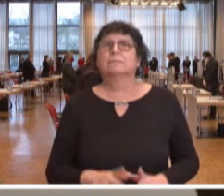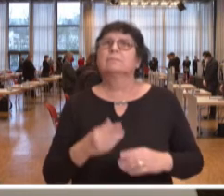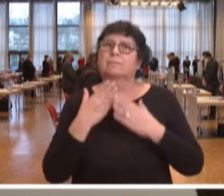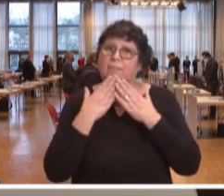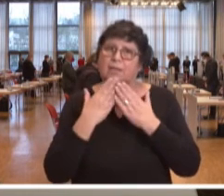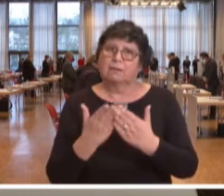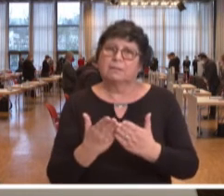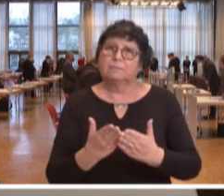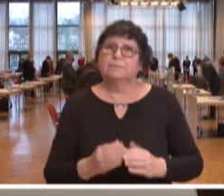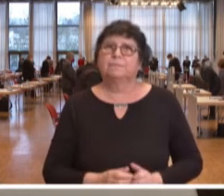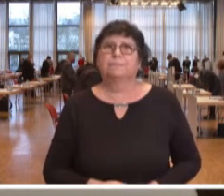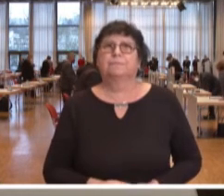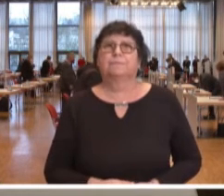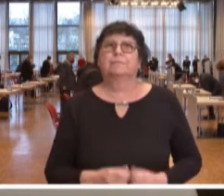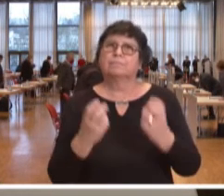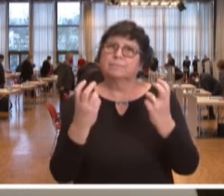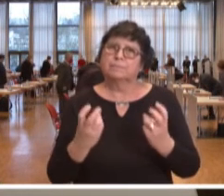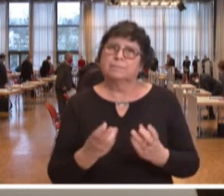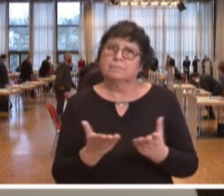Ich danke Ihnen.